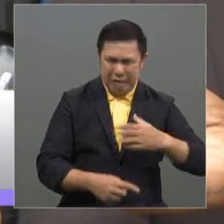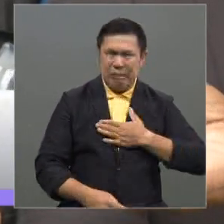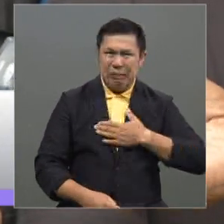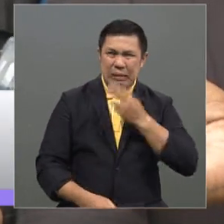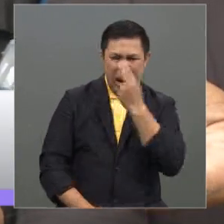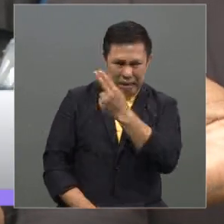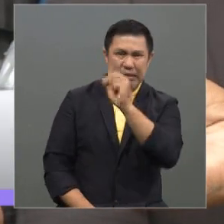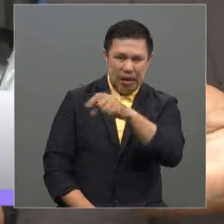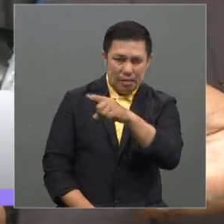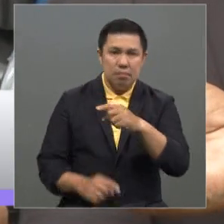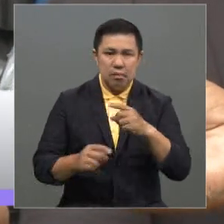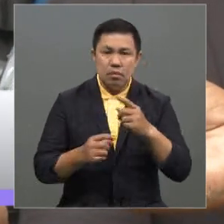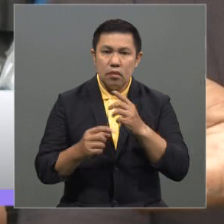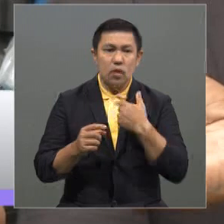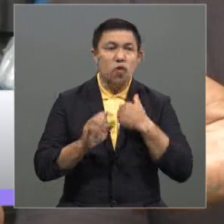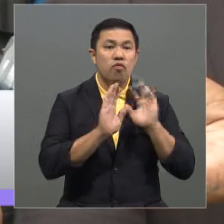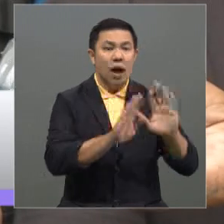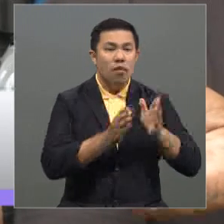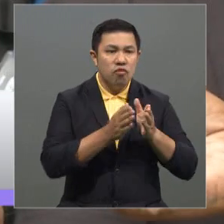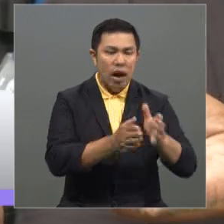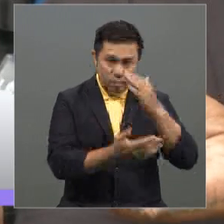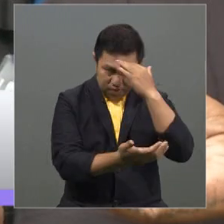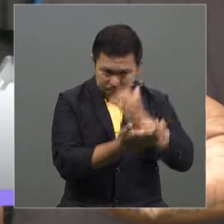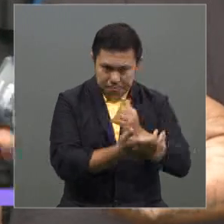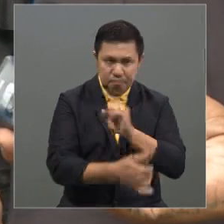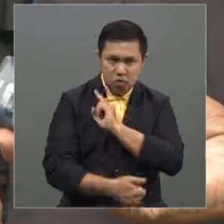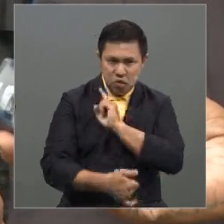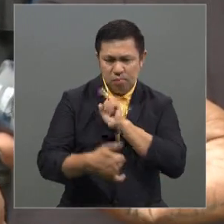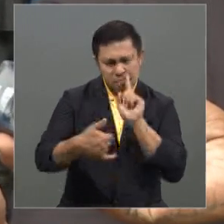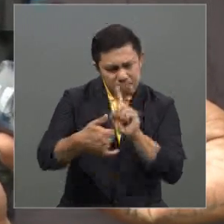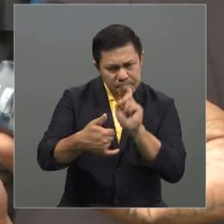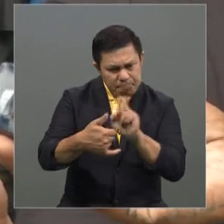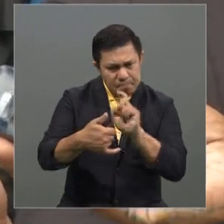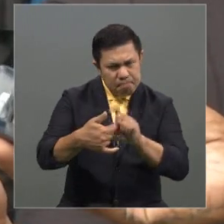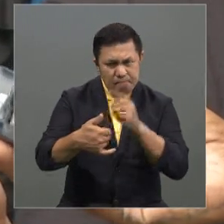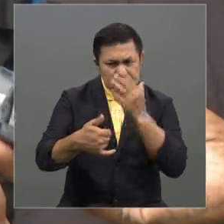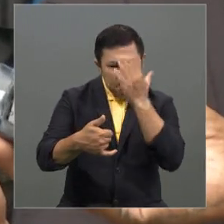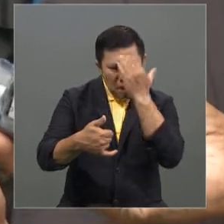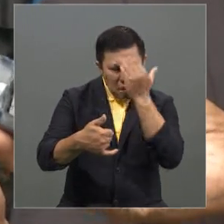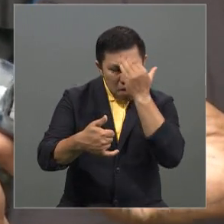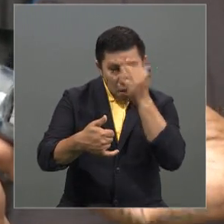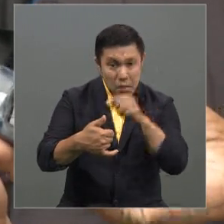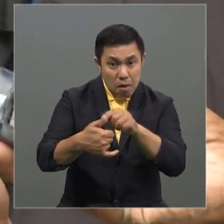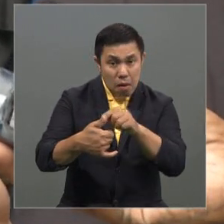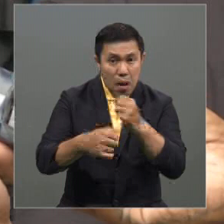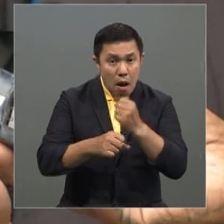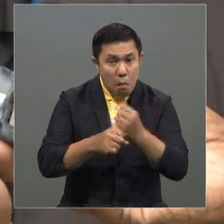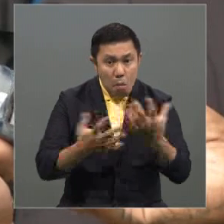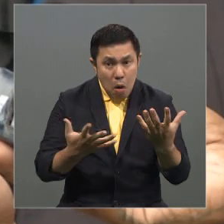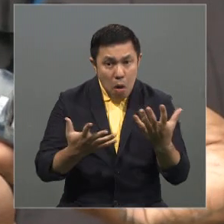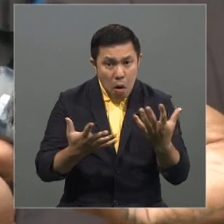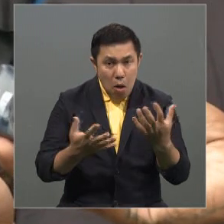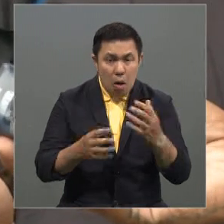วนประเด็นนี้ก็คงจะมอบให้กับทางฝ่ายสืบสวนสอบสวนได้สอบสวนต่อไปว่าได้มีการใ